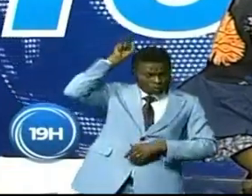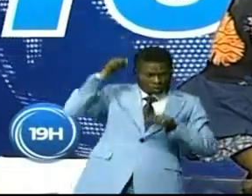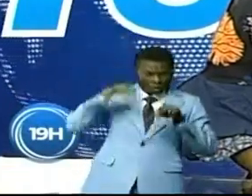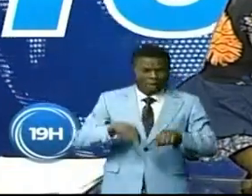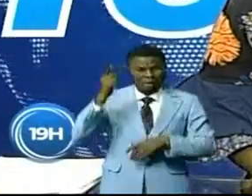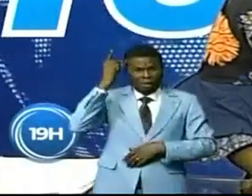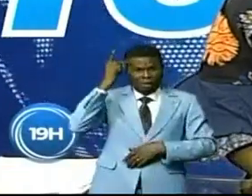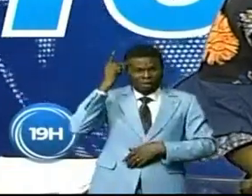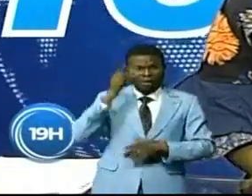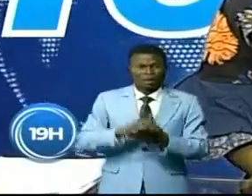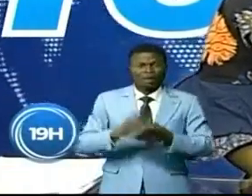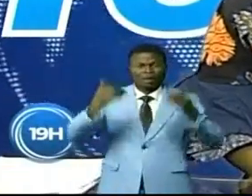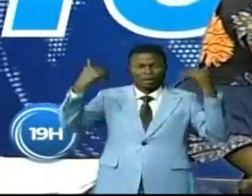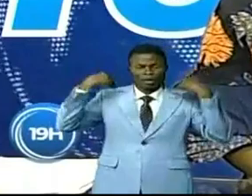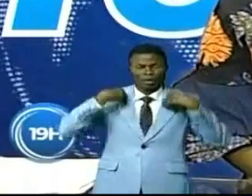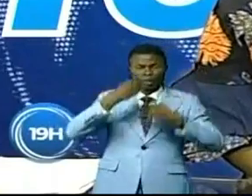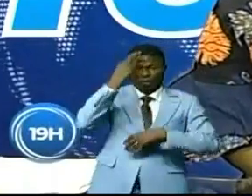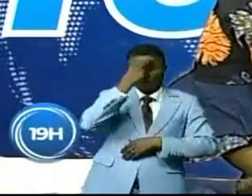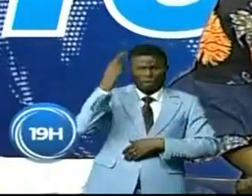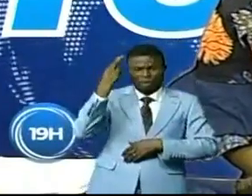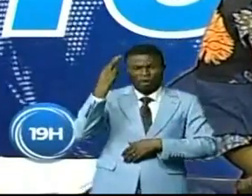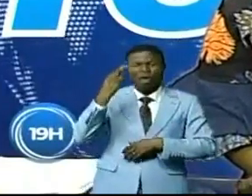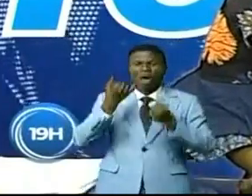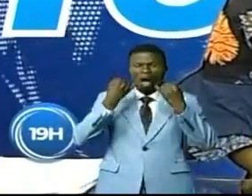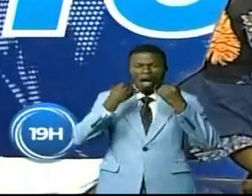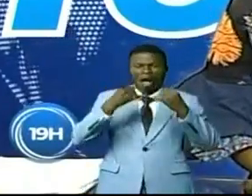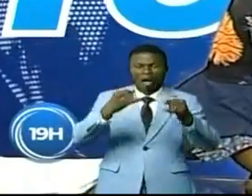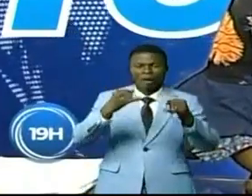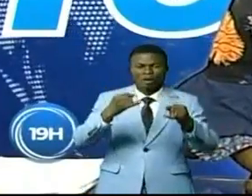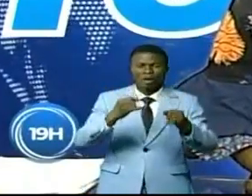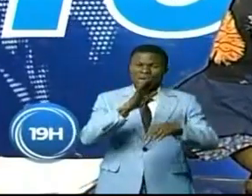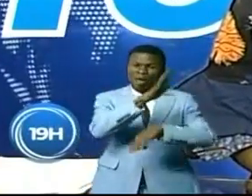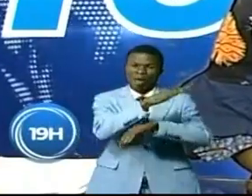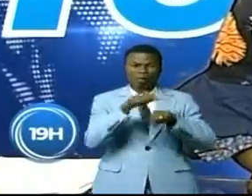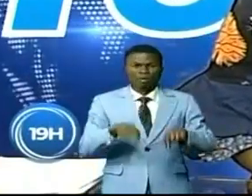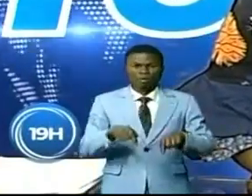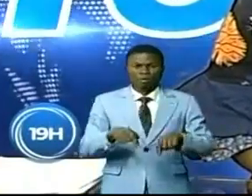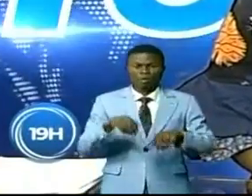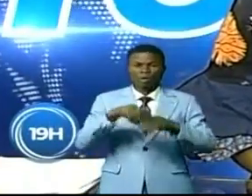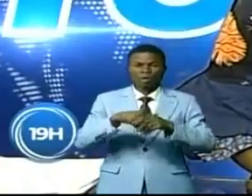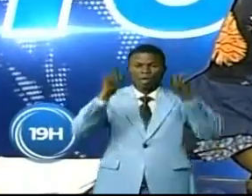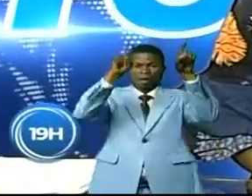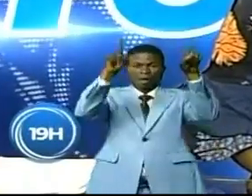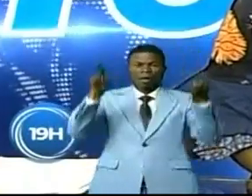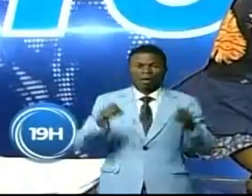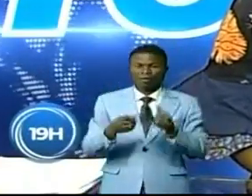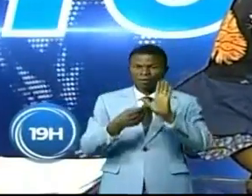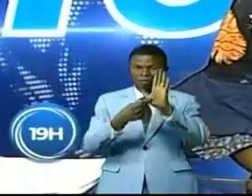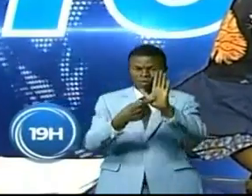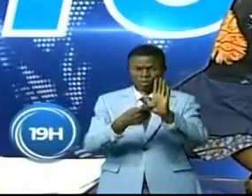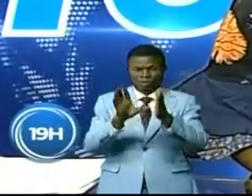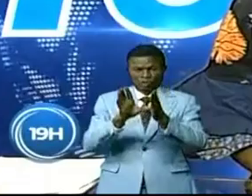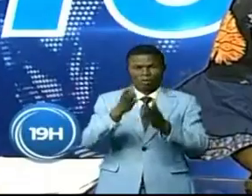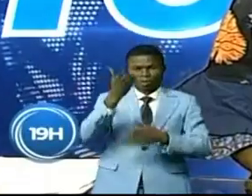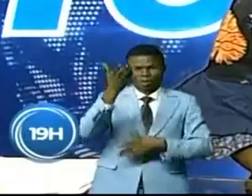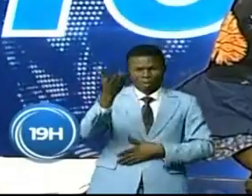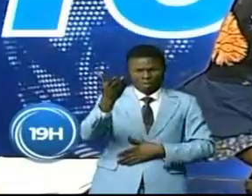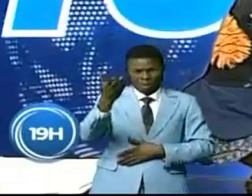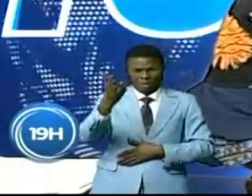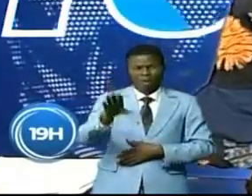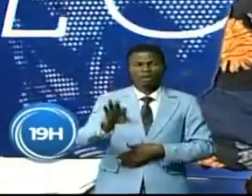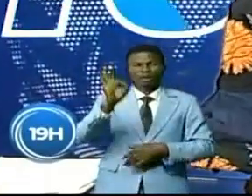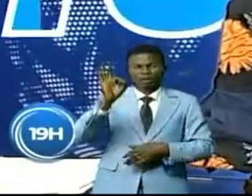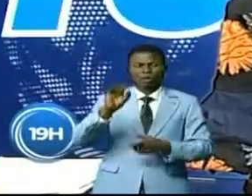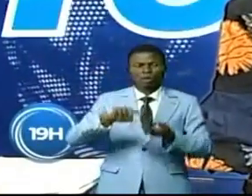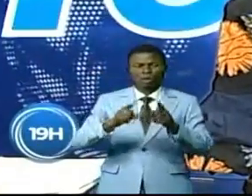nonce apostolique qu'il a annoncé en fin de cet après-midi dans une vidéo diffusée. Suivez cet extrait choisi par